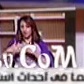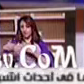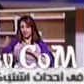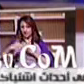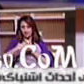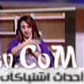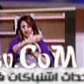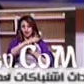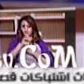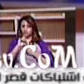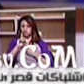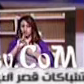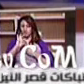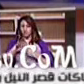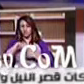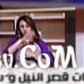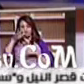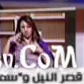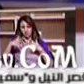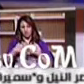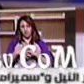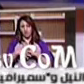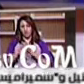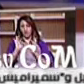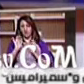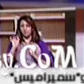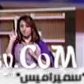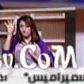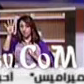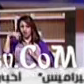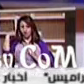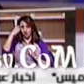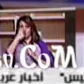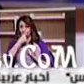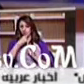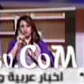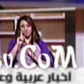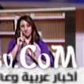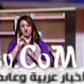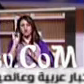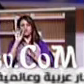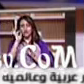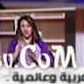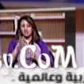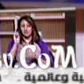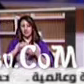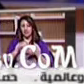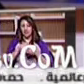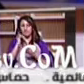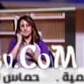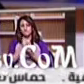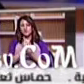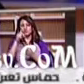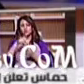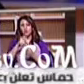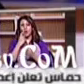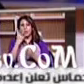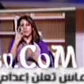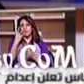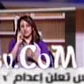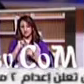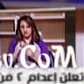منتخبه بغير الطرق الديمقراطيه هو خروج عن السلميه والتفاف على الديمقراطيه ولا يجوز